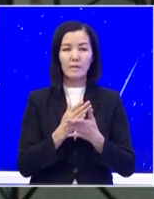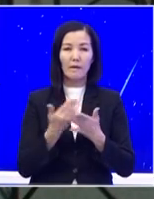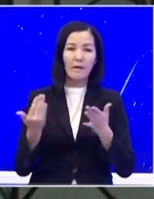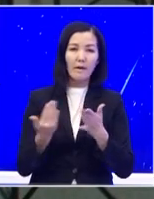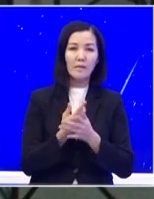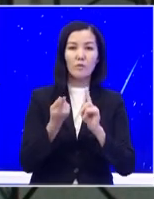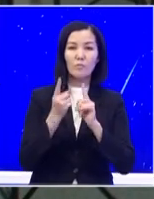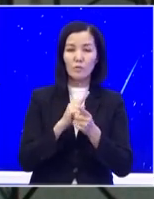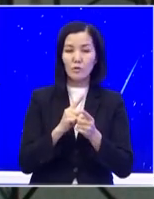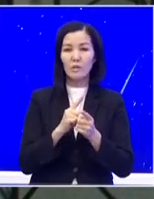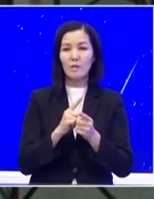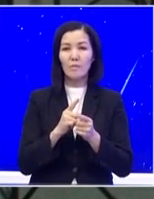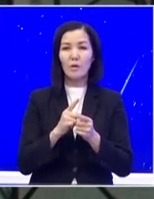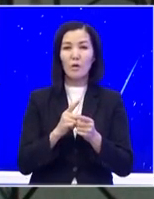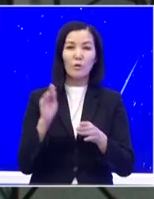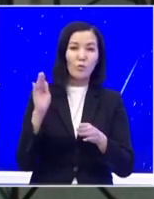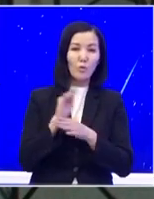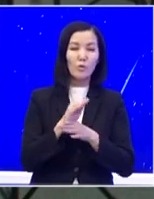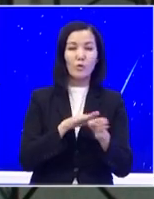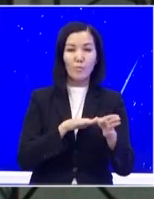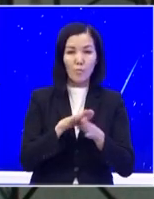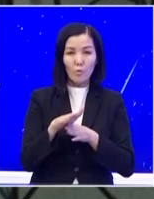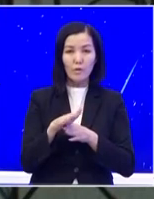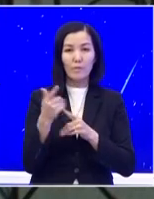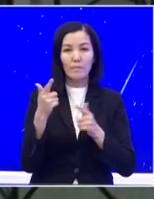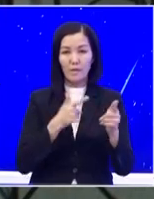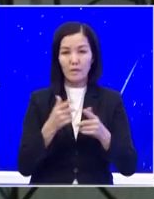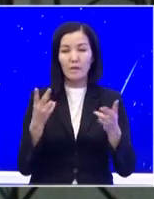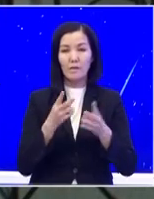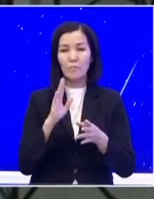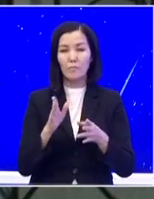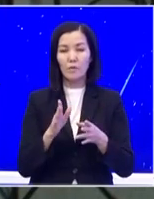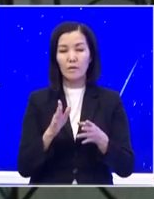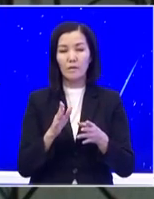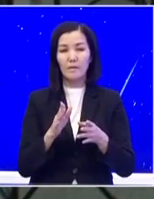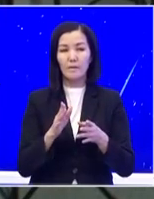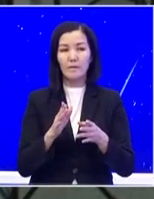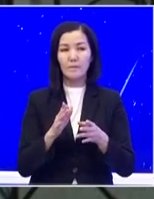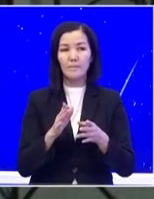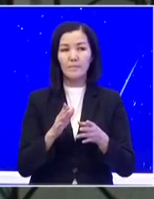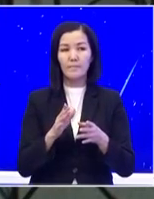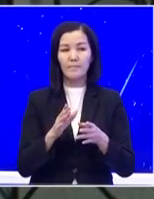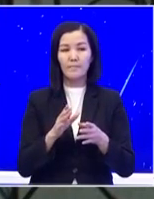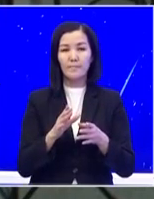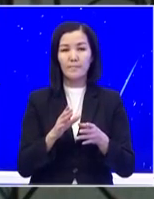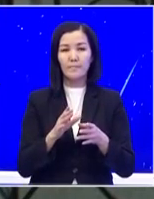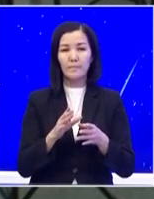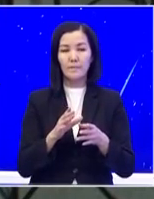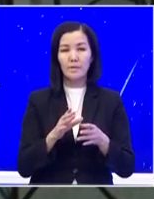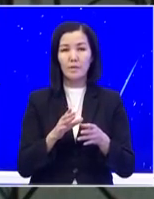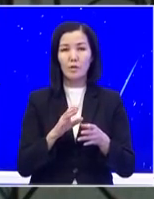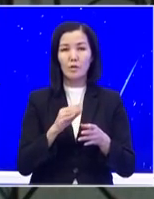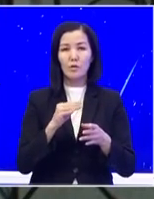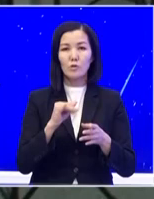өзіне басқадай қайталап, былай болса былай болса десем, Жұматайдың күйін Секеннің ғана құқысы бар